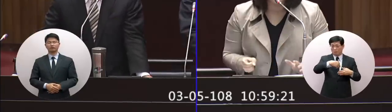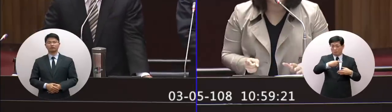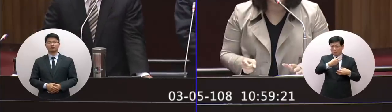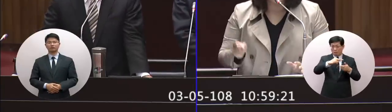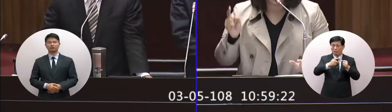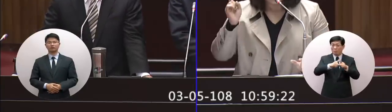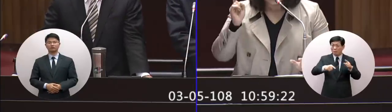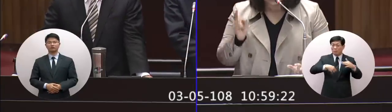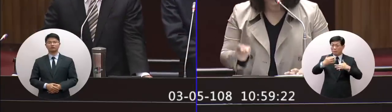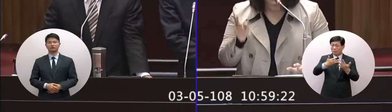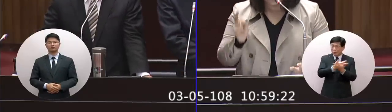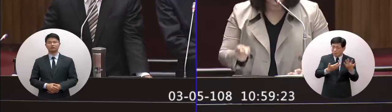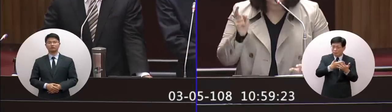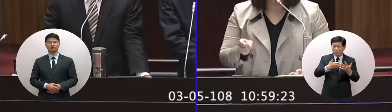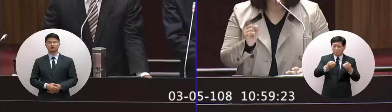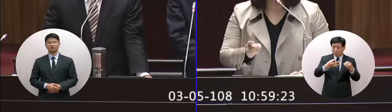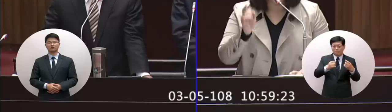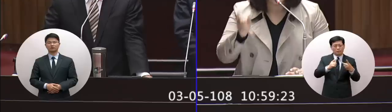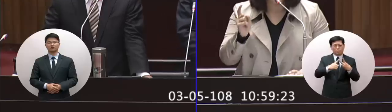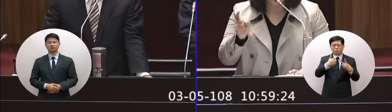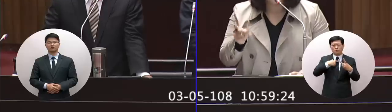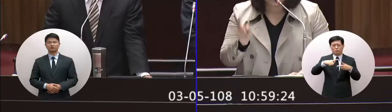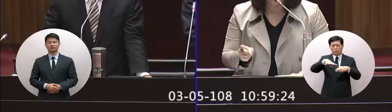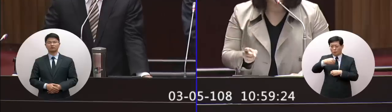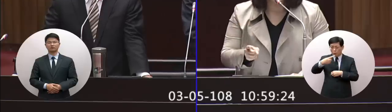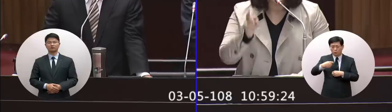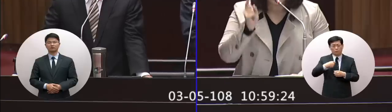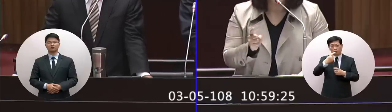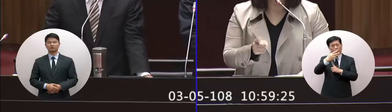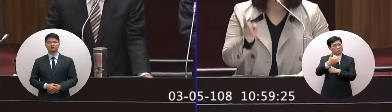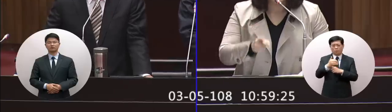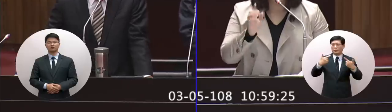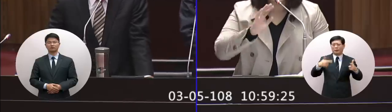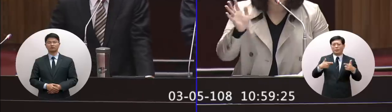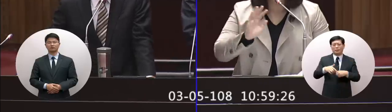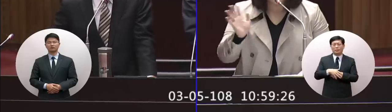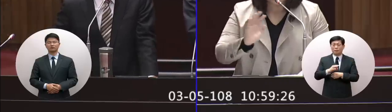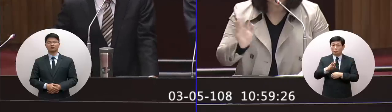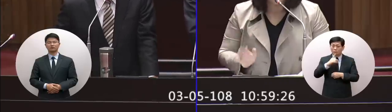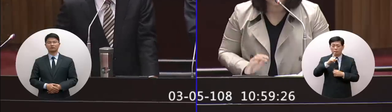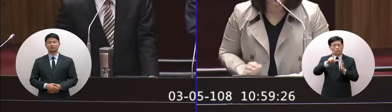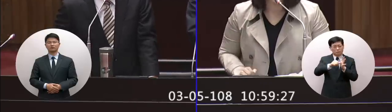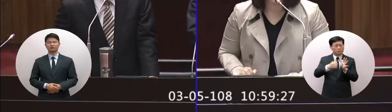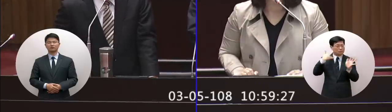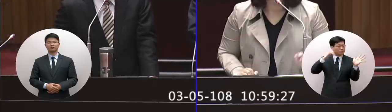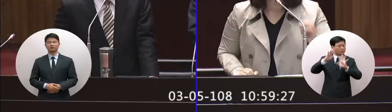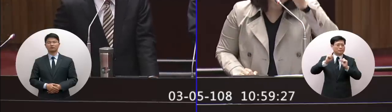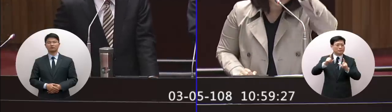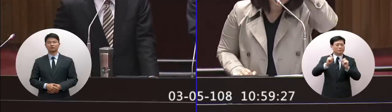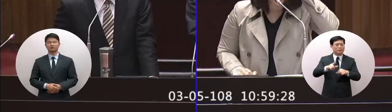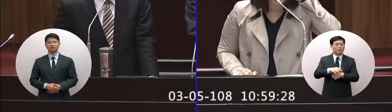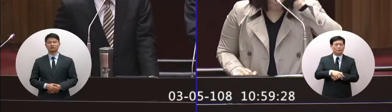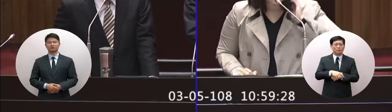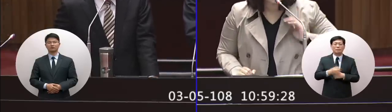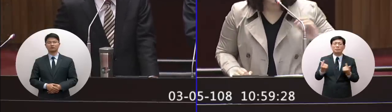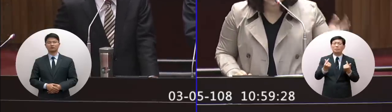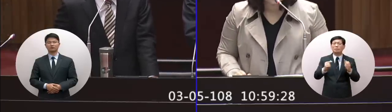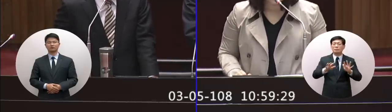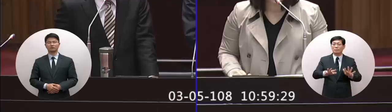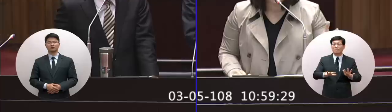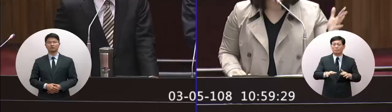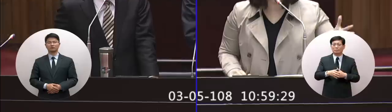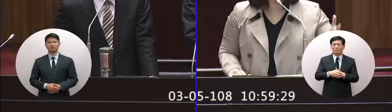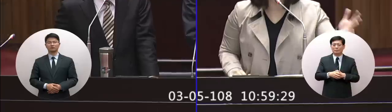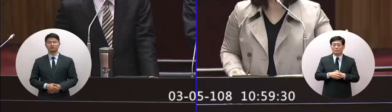化成统一协议或统降协议、投降协议。为什么？其实时空背景都已经不一样了。就像说，今